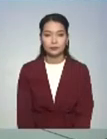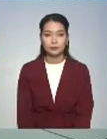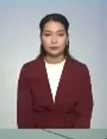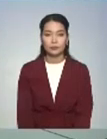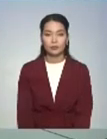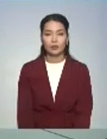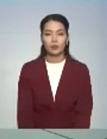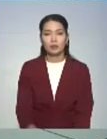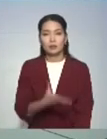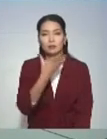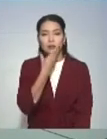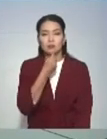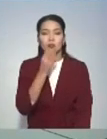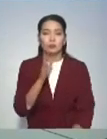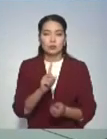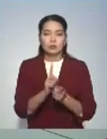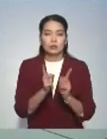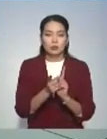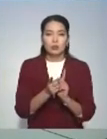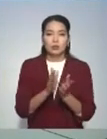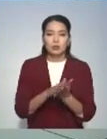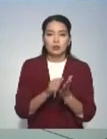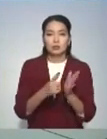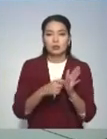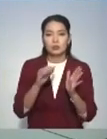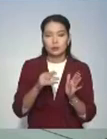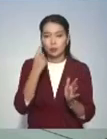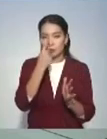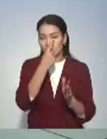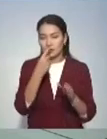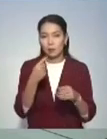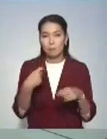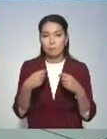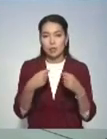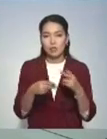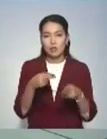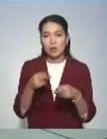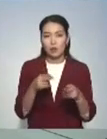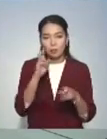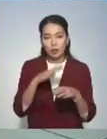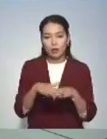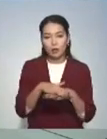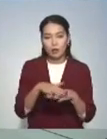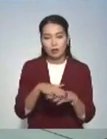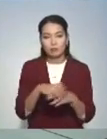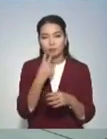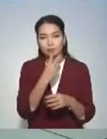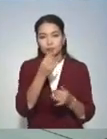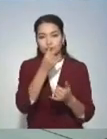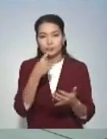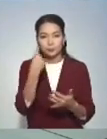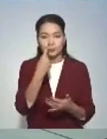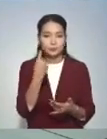Артық қыламын деп тұртық қылды. 700 мың тенгеге көзіне пластикалық операция жасатқан әйел ел алдына шыға алмай жүр. Себебі бетінен